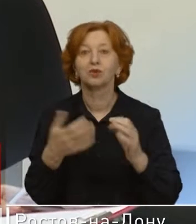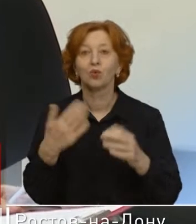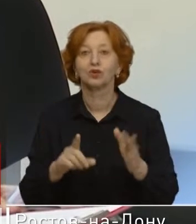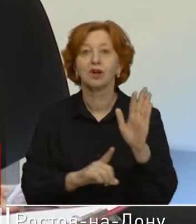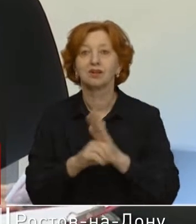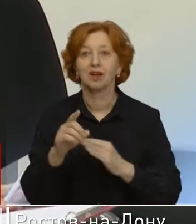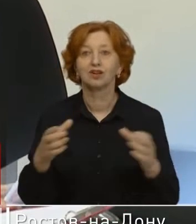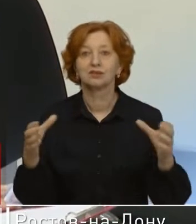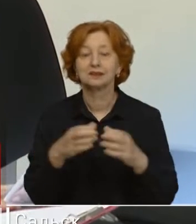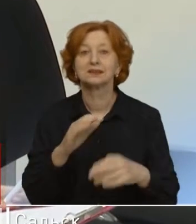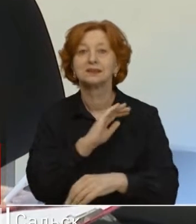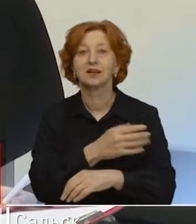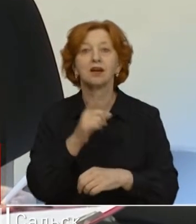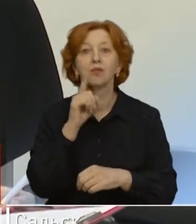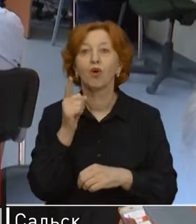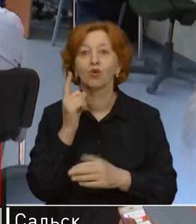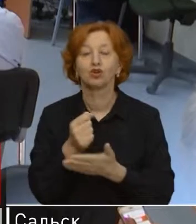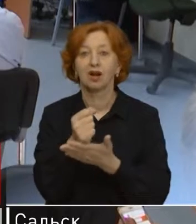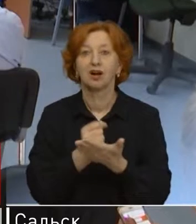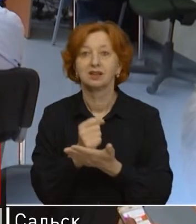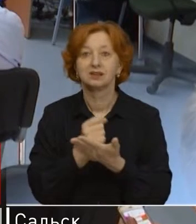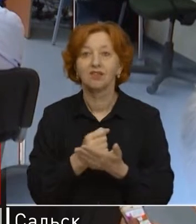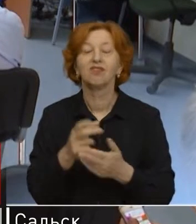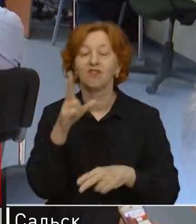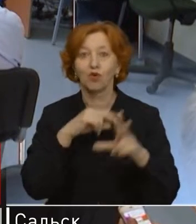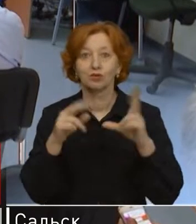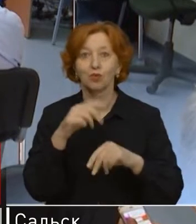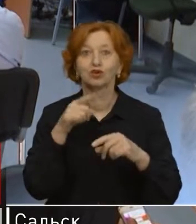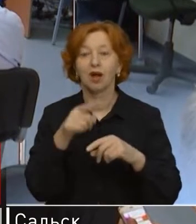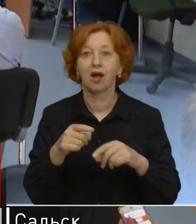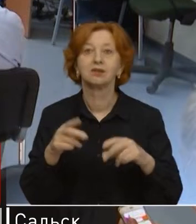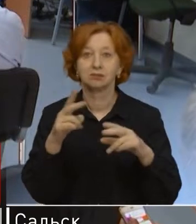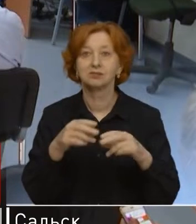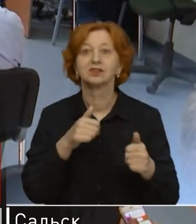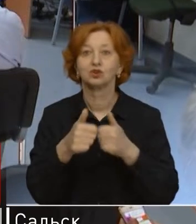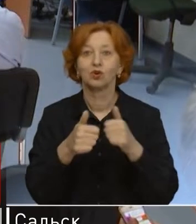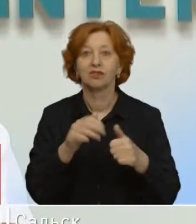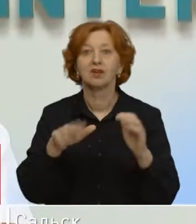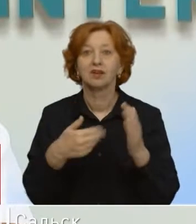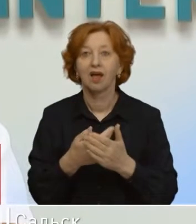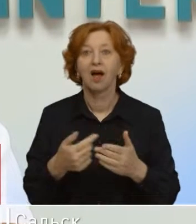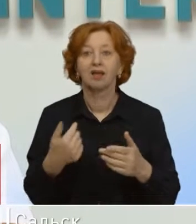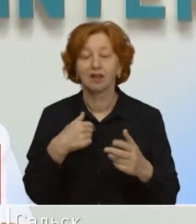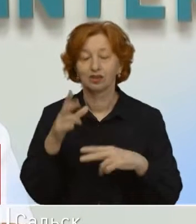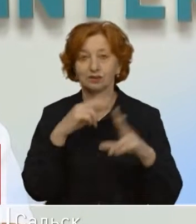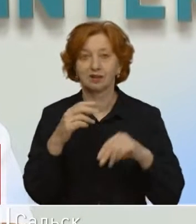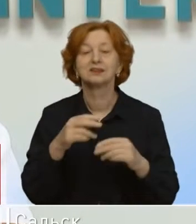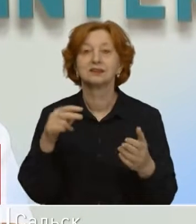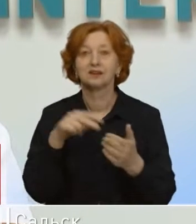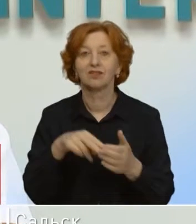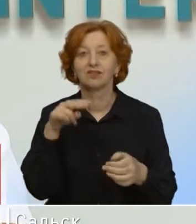сформирован достаточно сильный молодежный резерв. Вероятно, что одним из проверочных соревнований для наших спортивных надежд